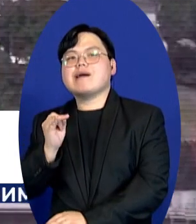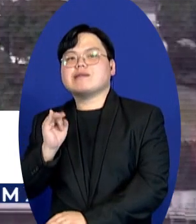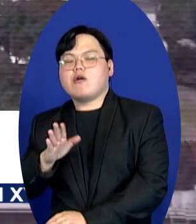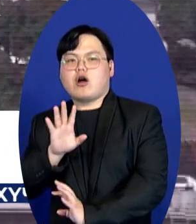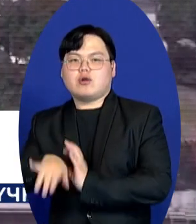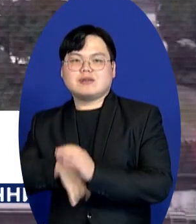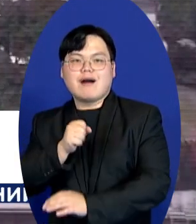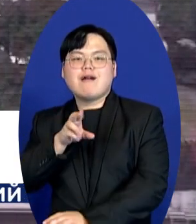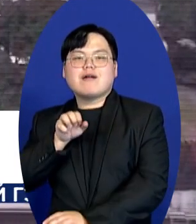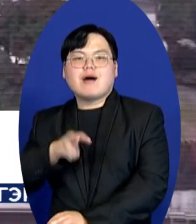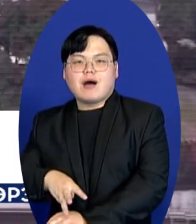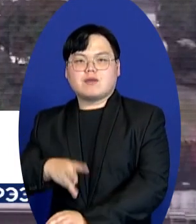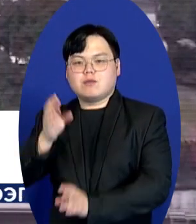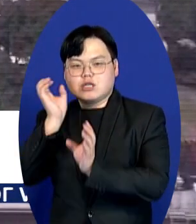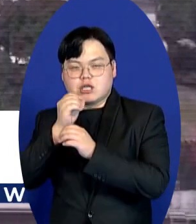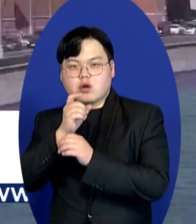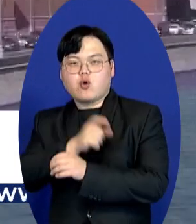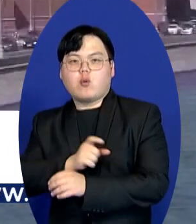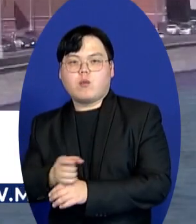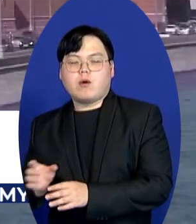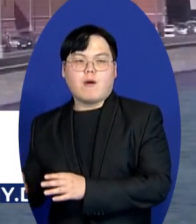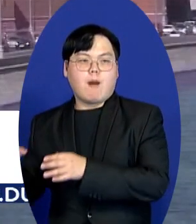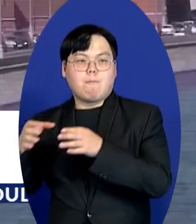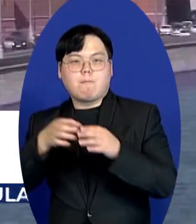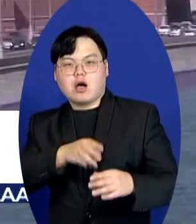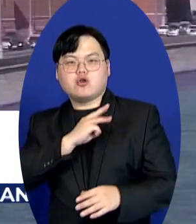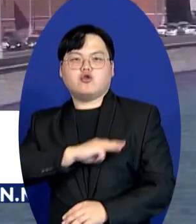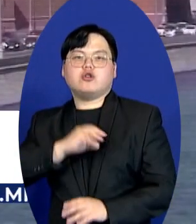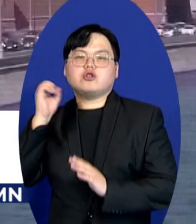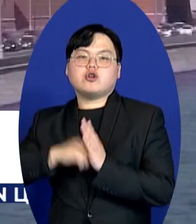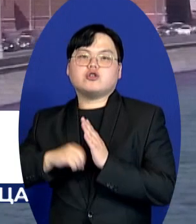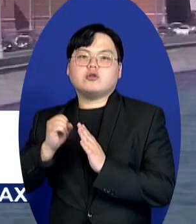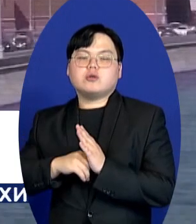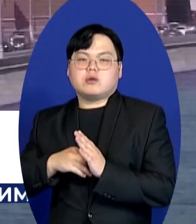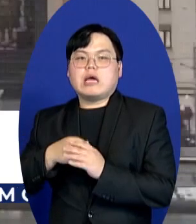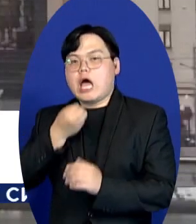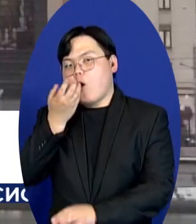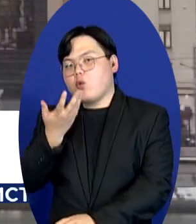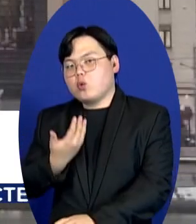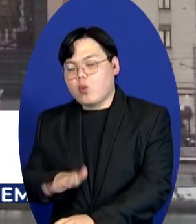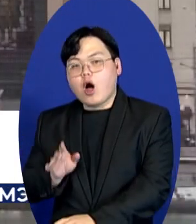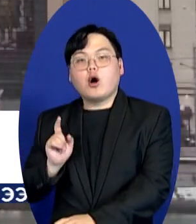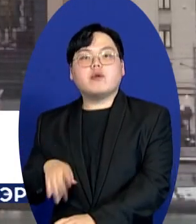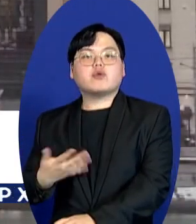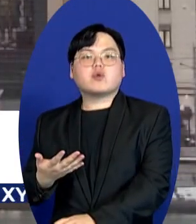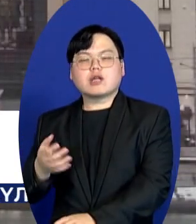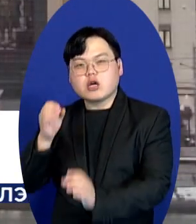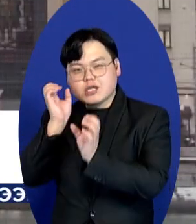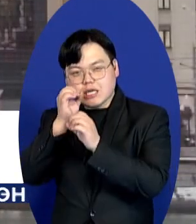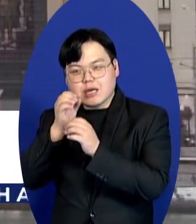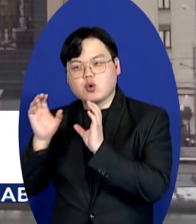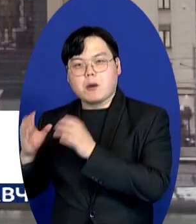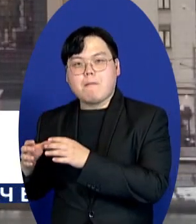атом эрчимчний агентлагын шинжээчдийн үзлэг шалгалтыг хийх нь төлөө байгаагаа илэрхийлжээ. Одоо талууд шинжээчдийн багийг хаагуур